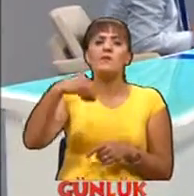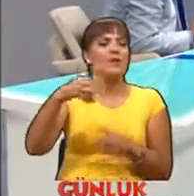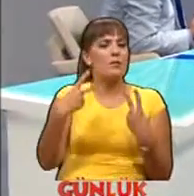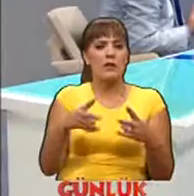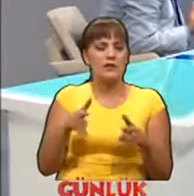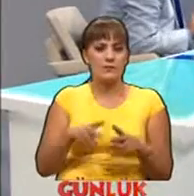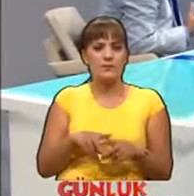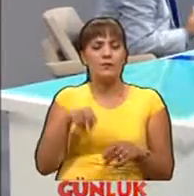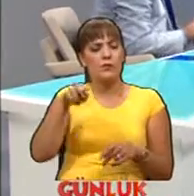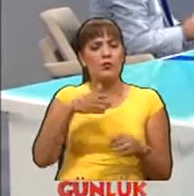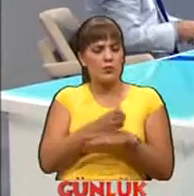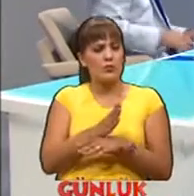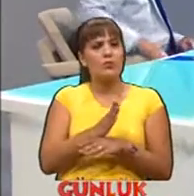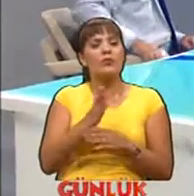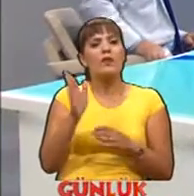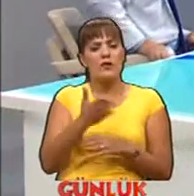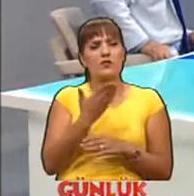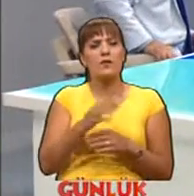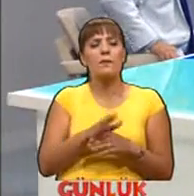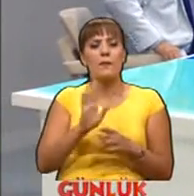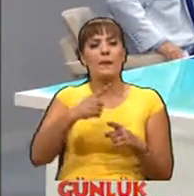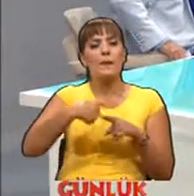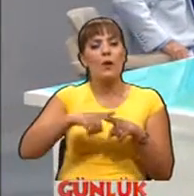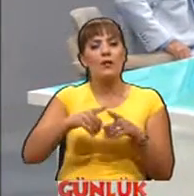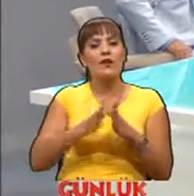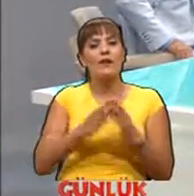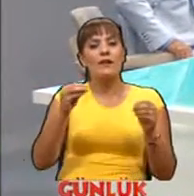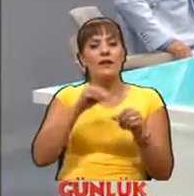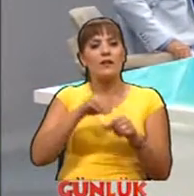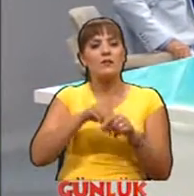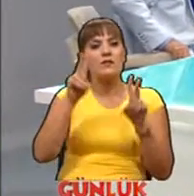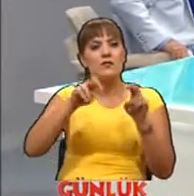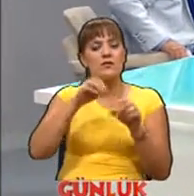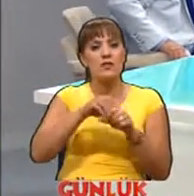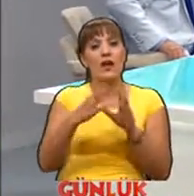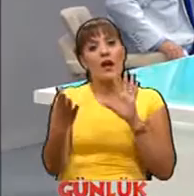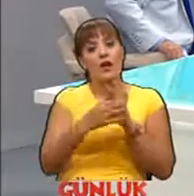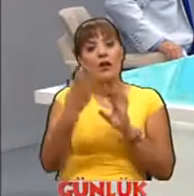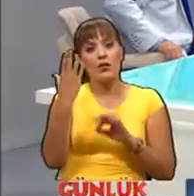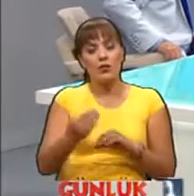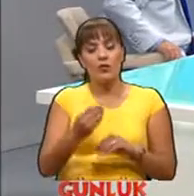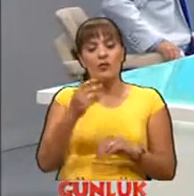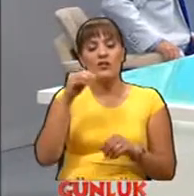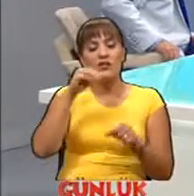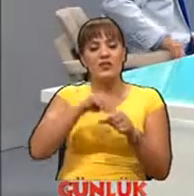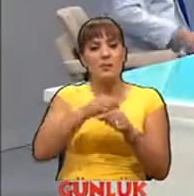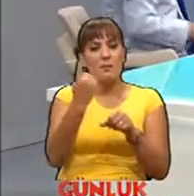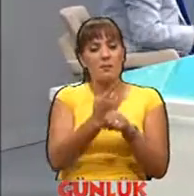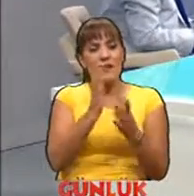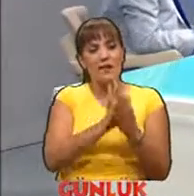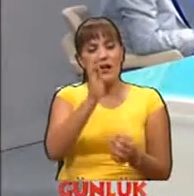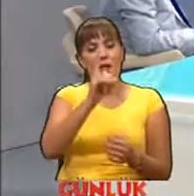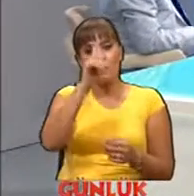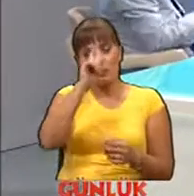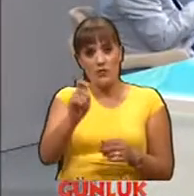birine satabilir. Bu mümkün, geçerli. Miras peki sende. Ortaklığın giderilmesi ile alakalı olarak içlerinden bir